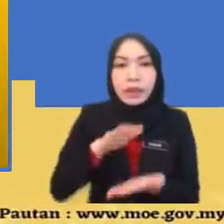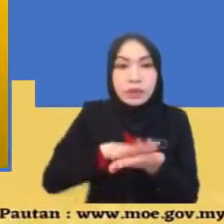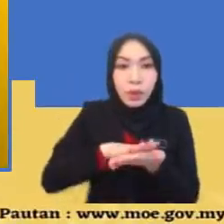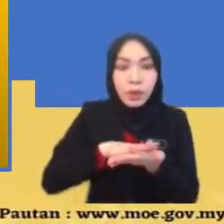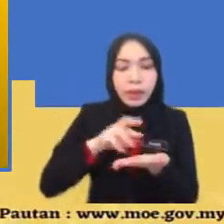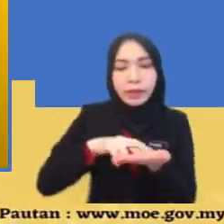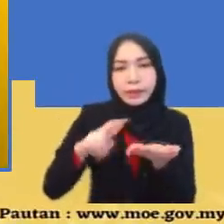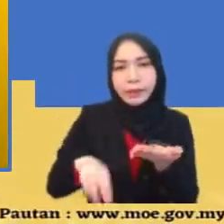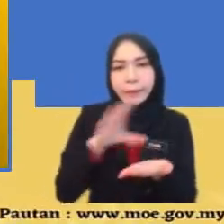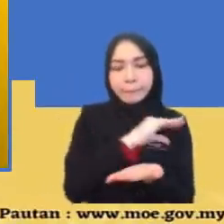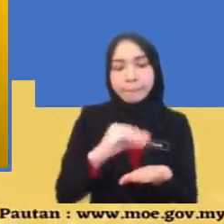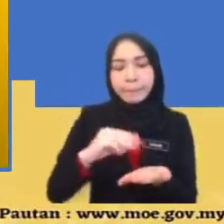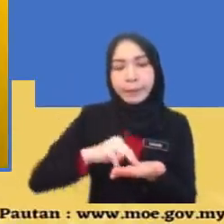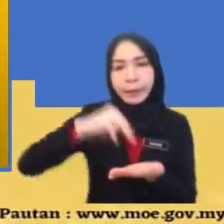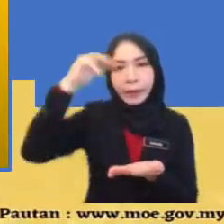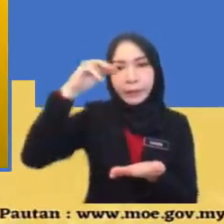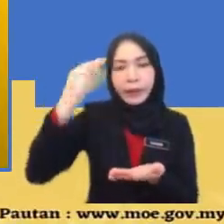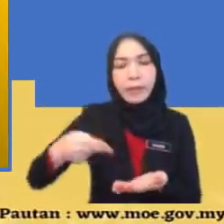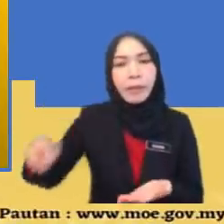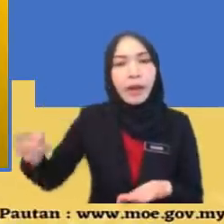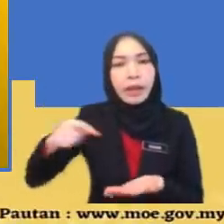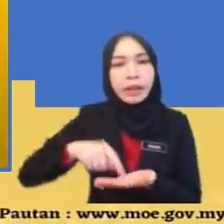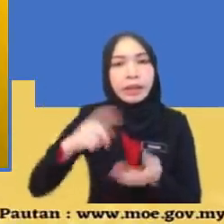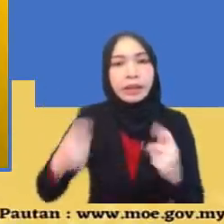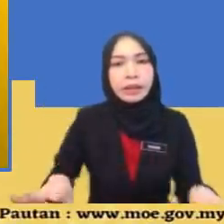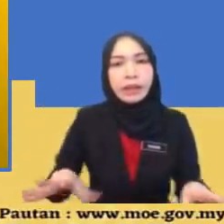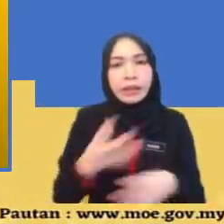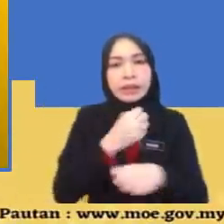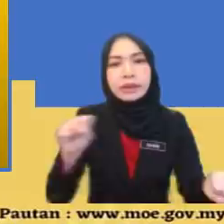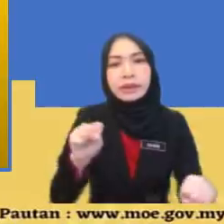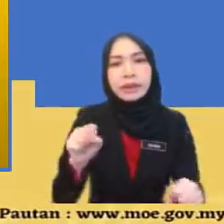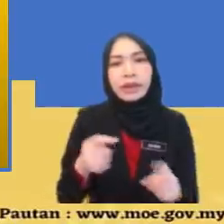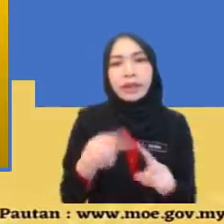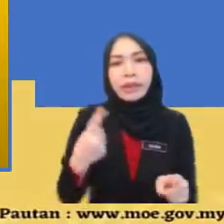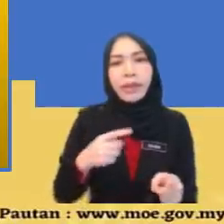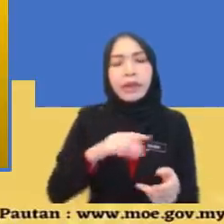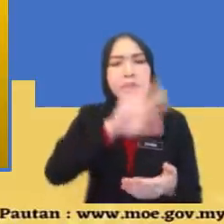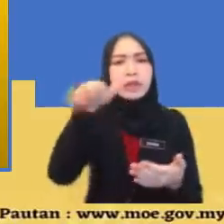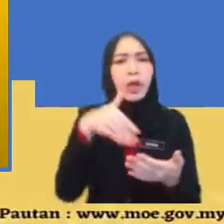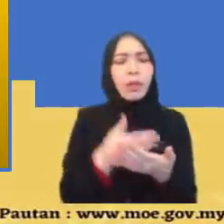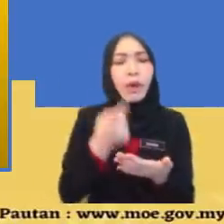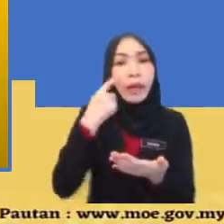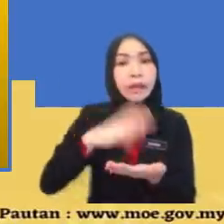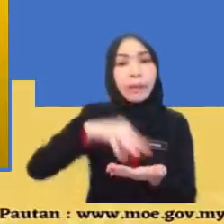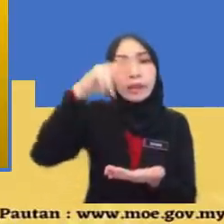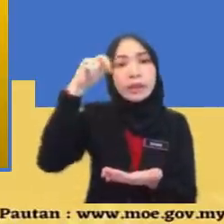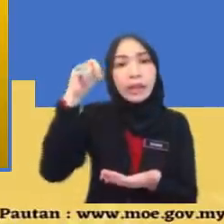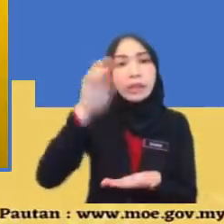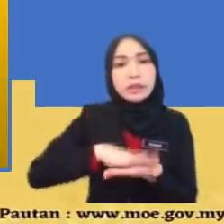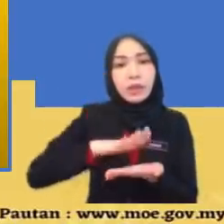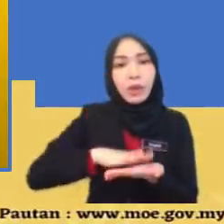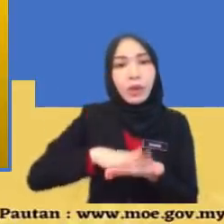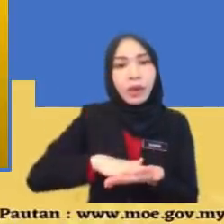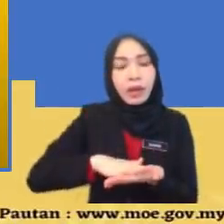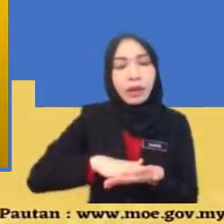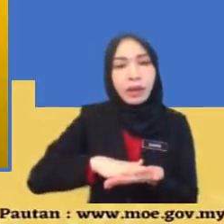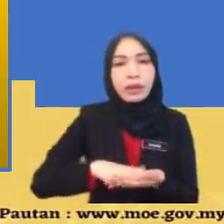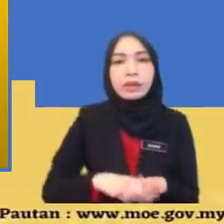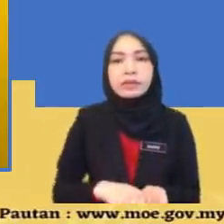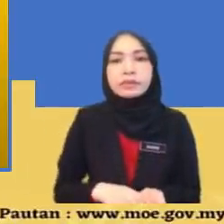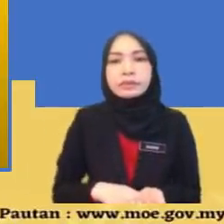bahan kidp yang disediakan ini melibatkan semua mata pelajaran di sekolah rendah dan juga Sekolah Menengah antaranya pertama